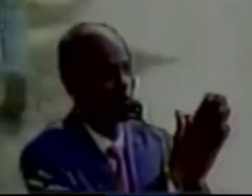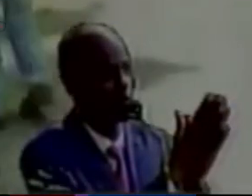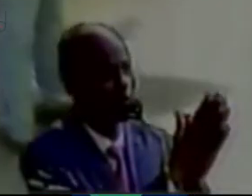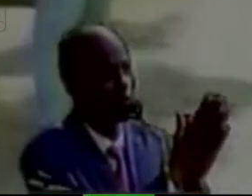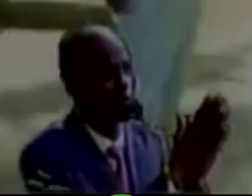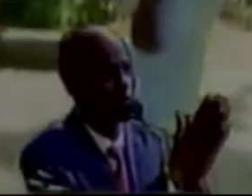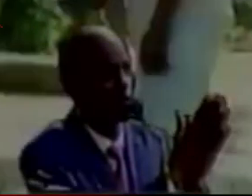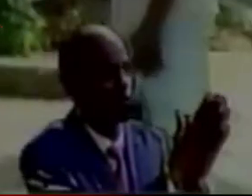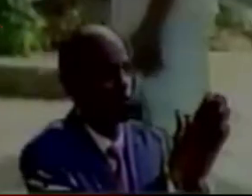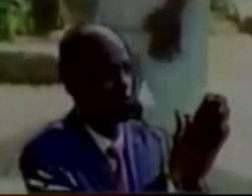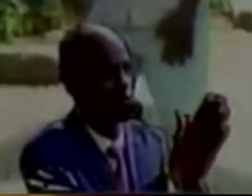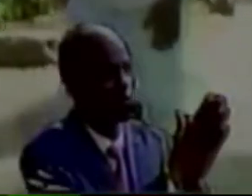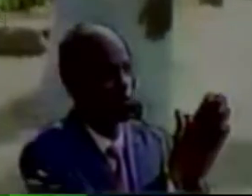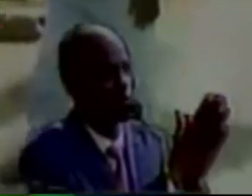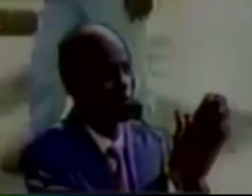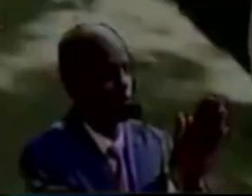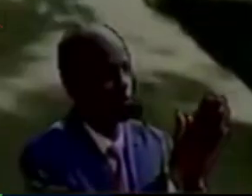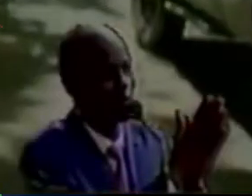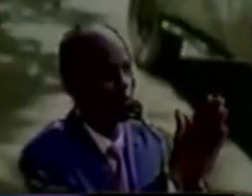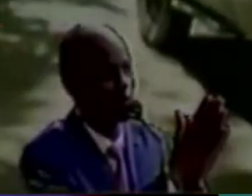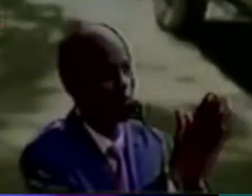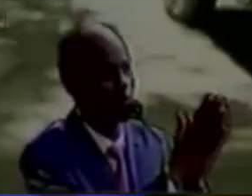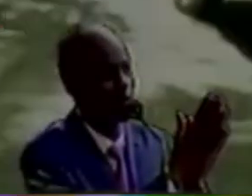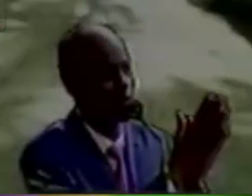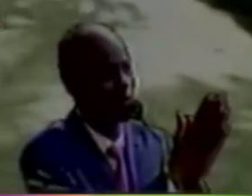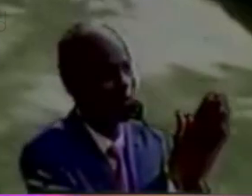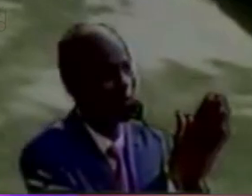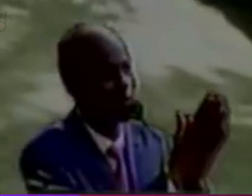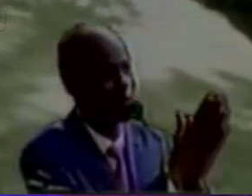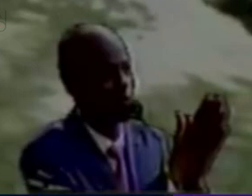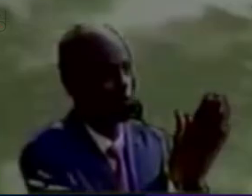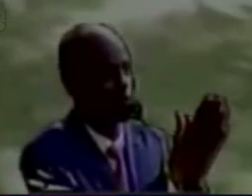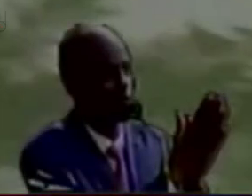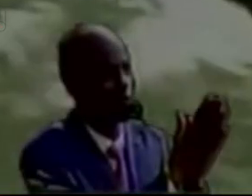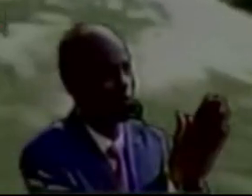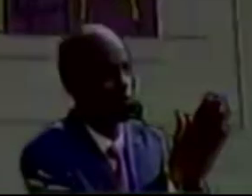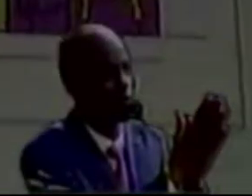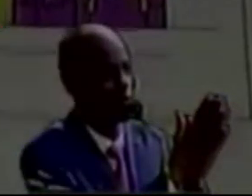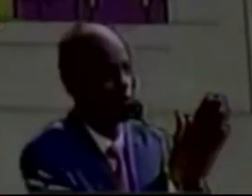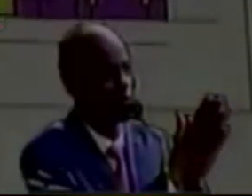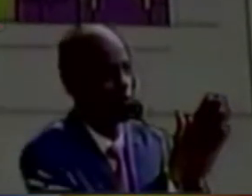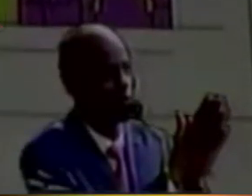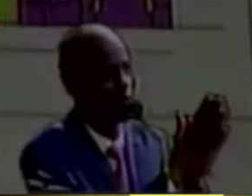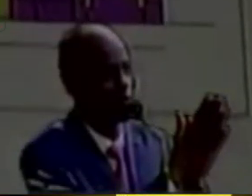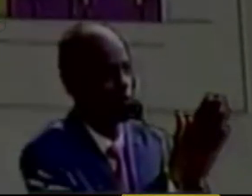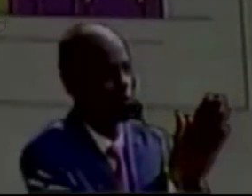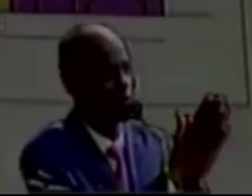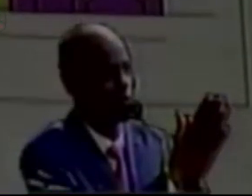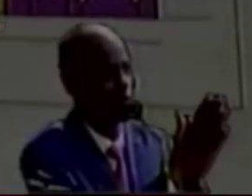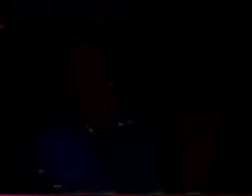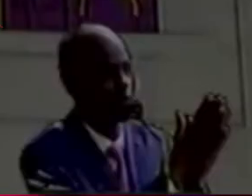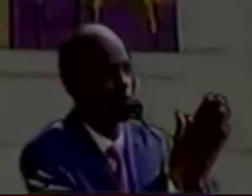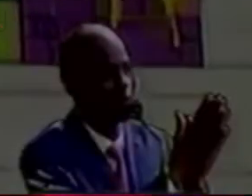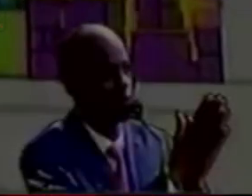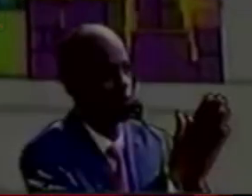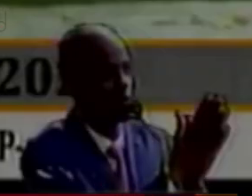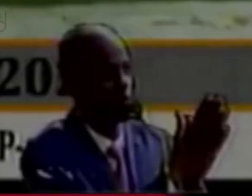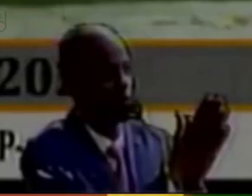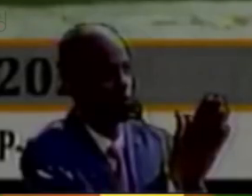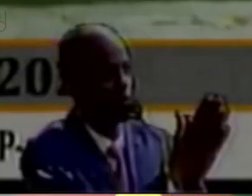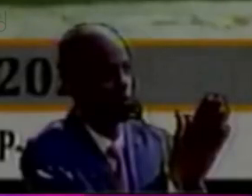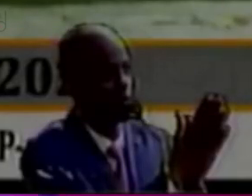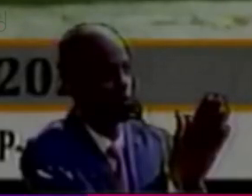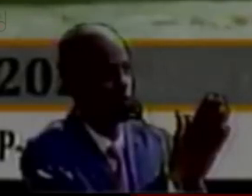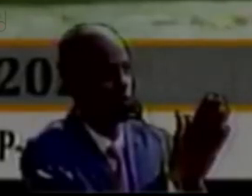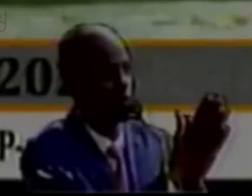d'appel de Port-au-Prince, le parquet près la cour d'appel de Port-au-Prince, les logés tout le barreau de Port-au-Prince. Donc, alors, on dit